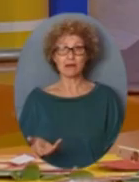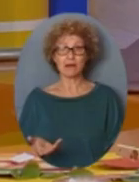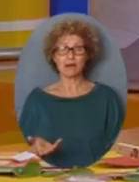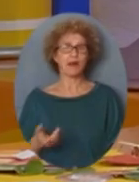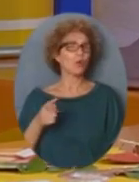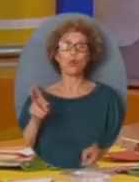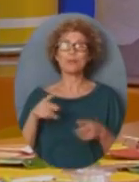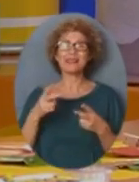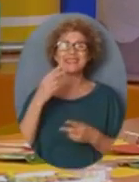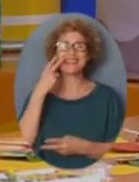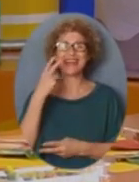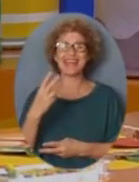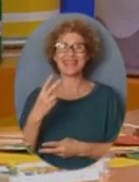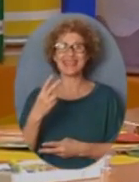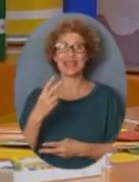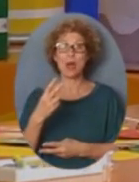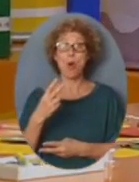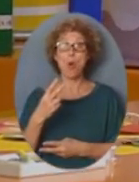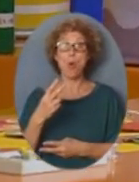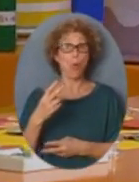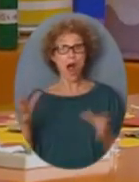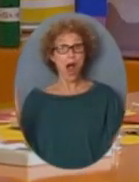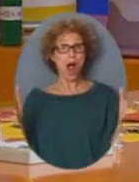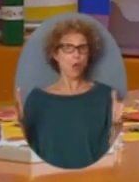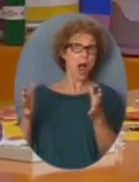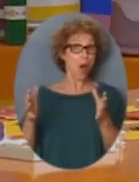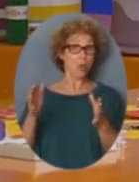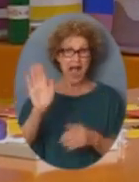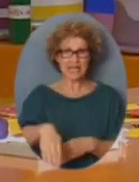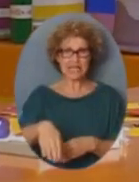הוא בלתי נראה. וואו! וואו!